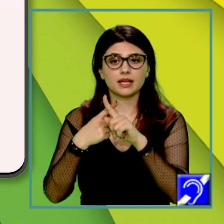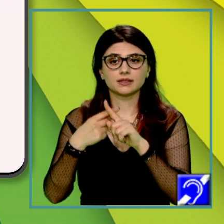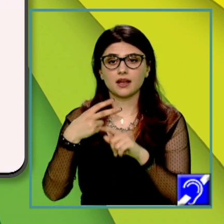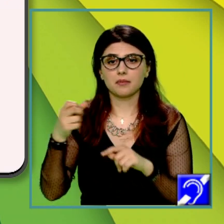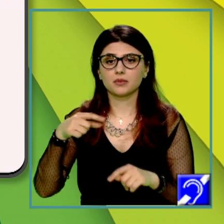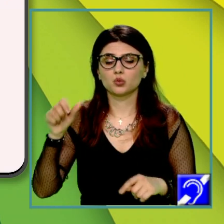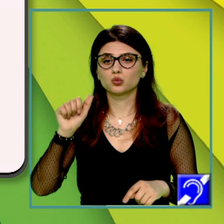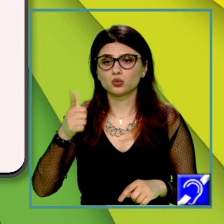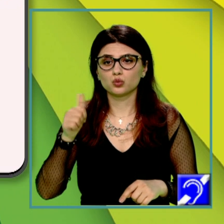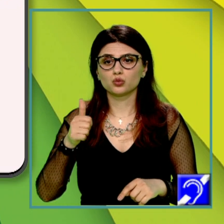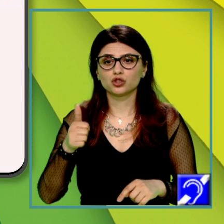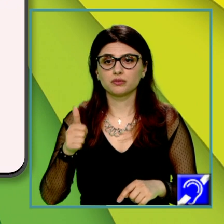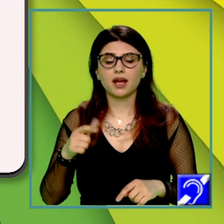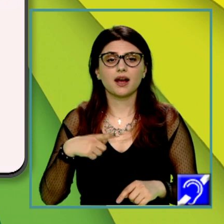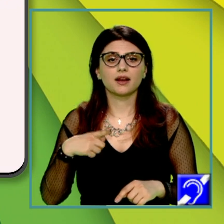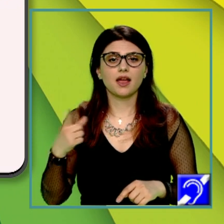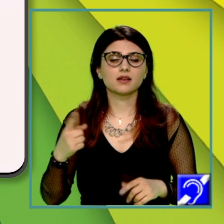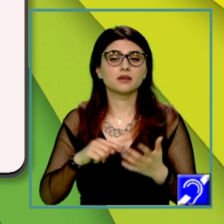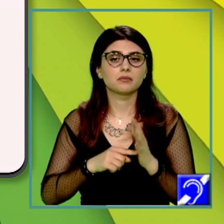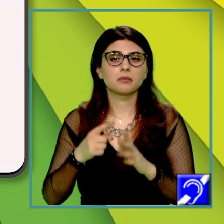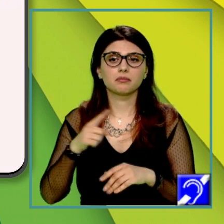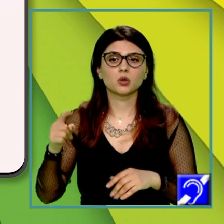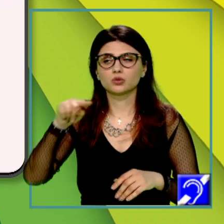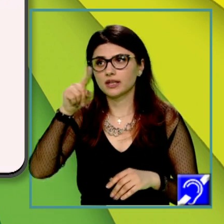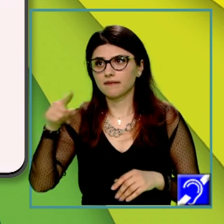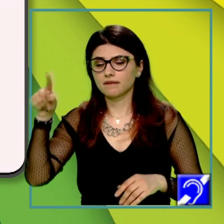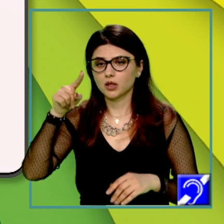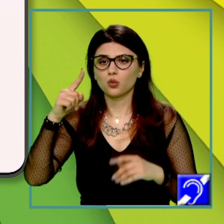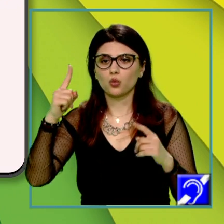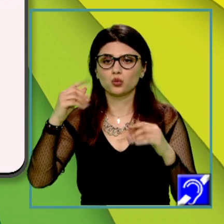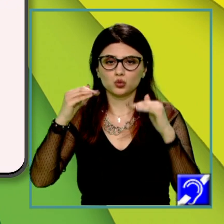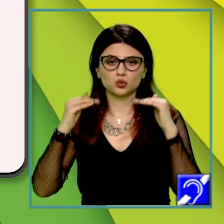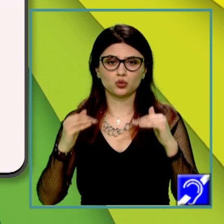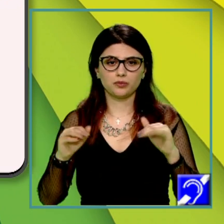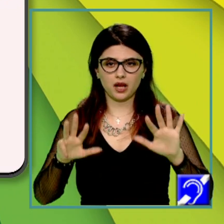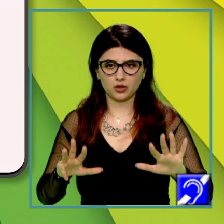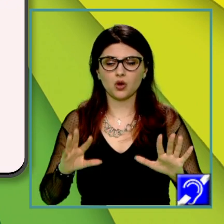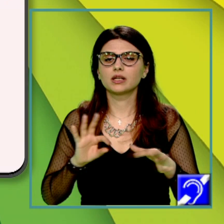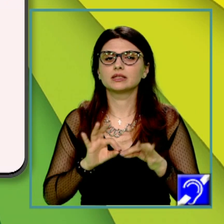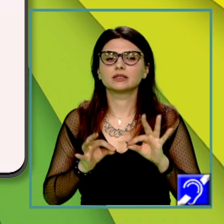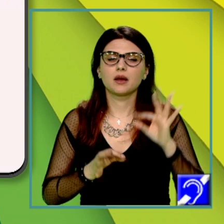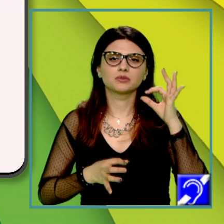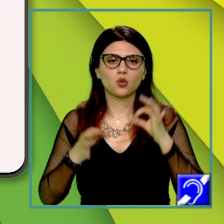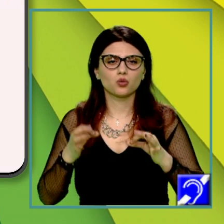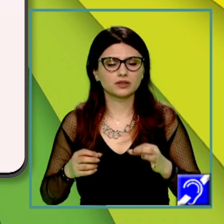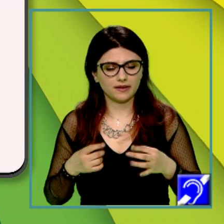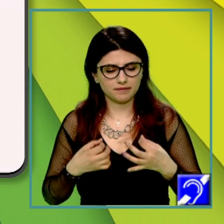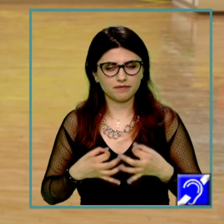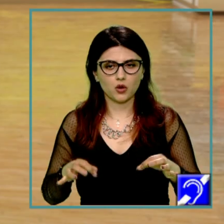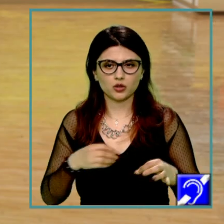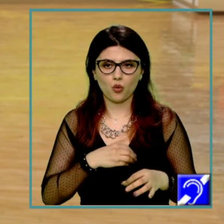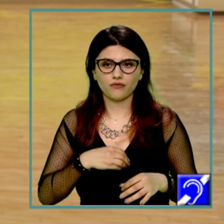11 care aparține intervalului minus infinit 1 supra 9 Deci soluția convine